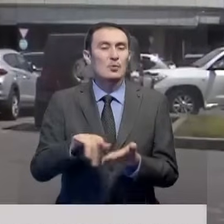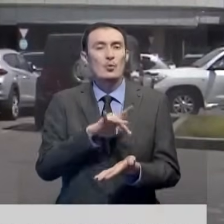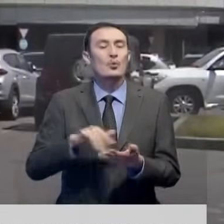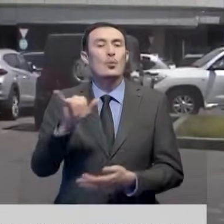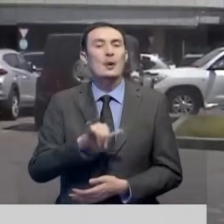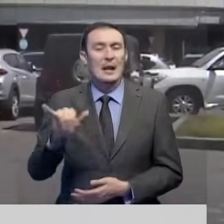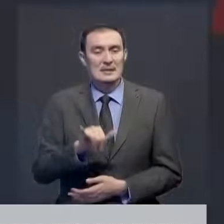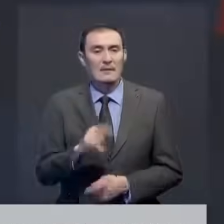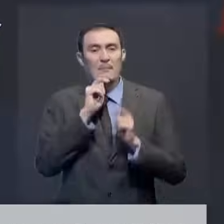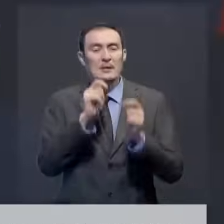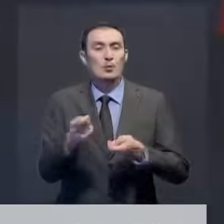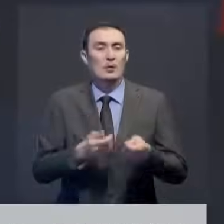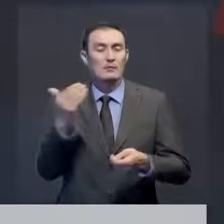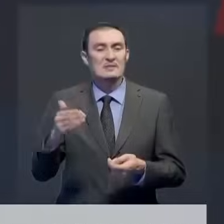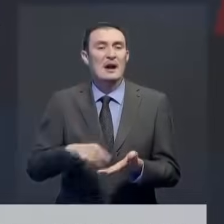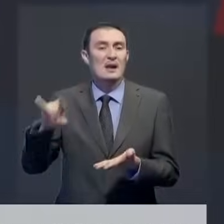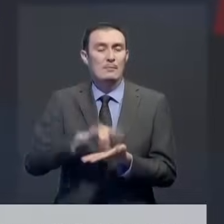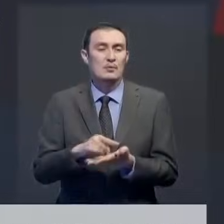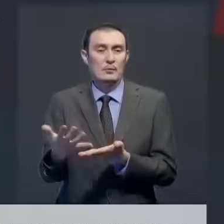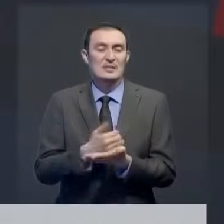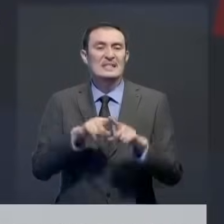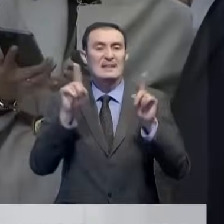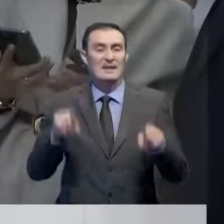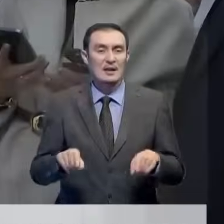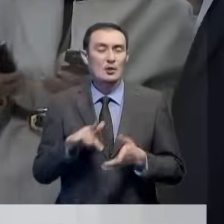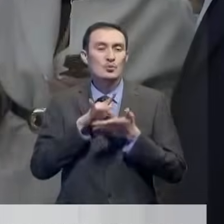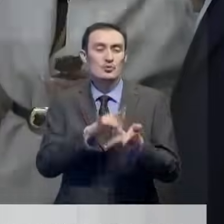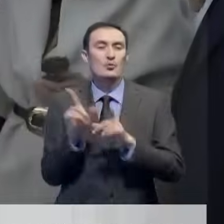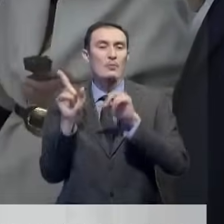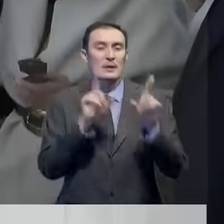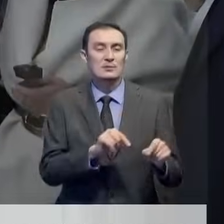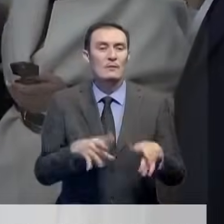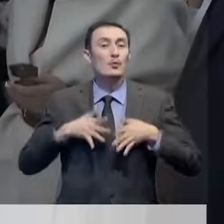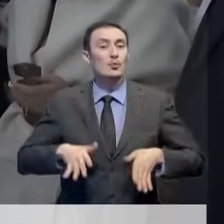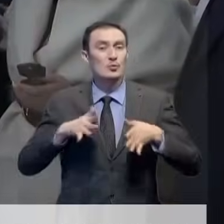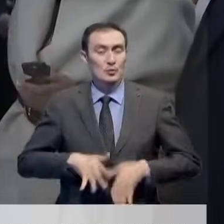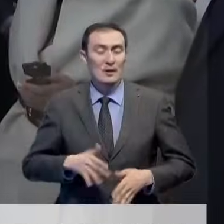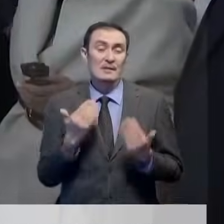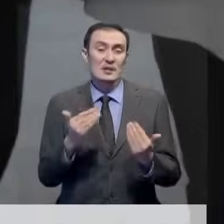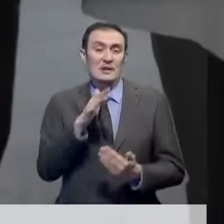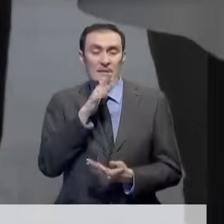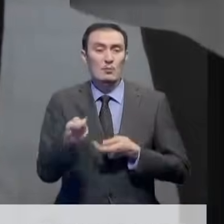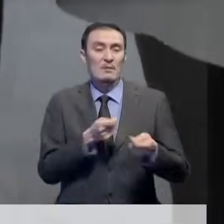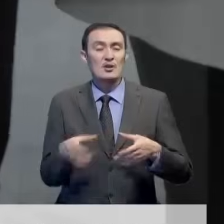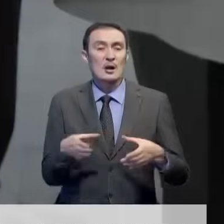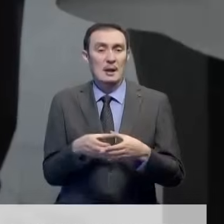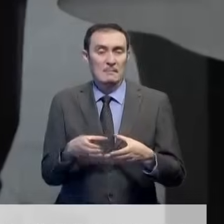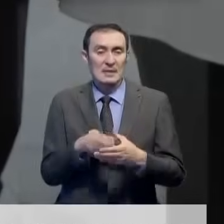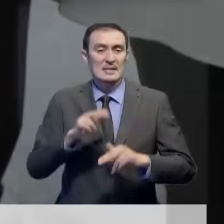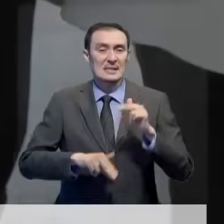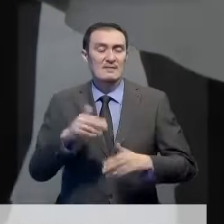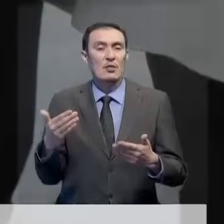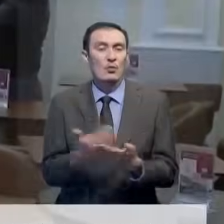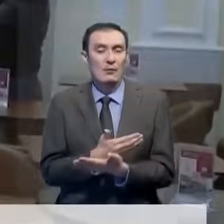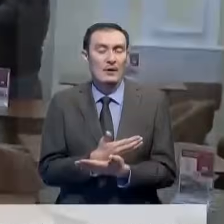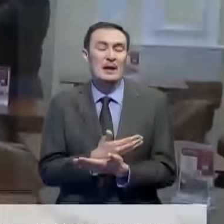Уральска. В подарок от руководства аэропорта он получил сертификат на туристическую поездку в Грузию. В настоящее время управляющая компания ведет строительство